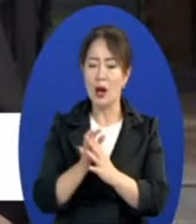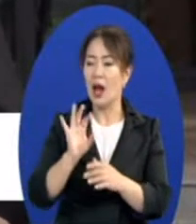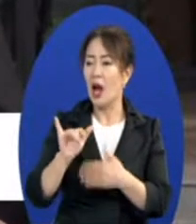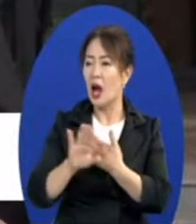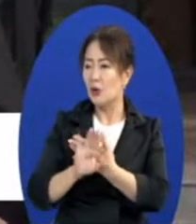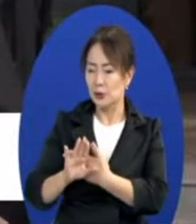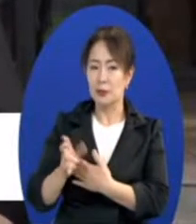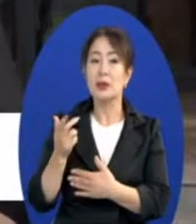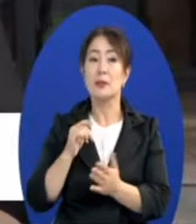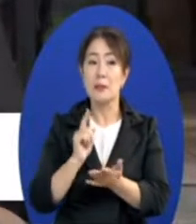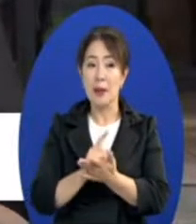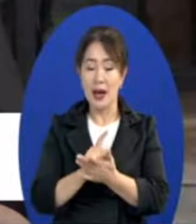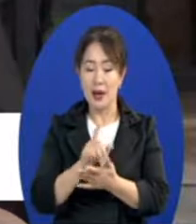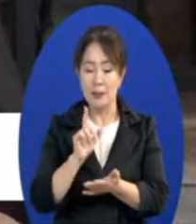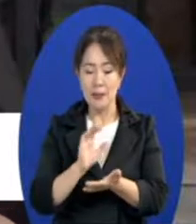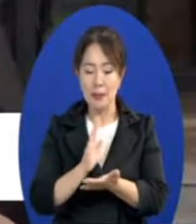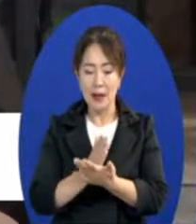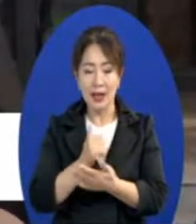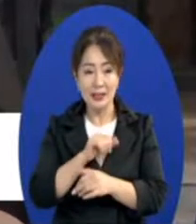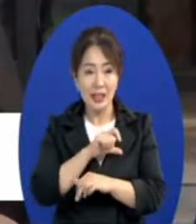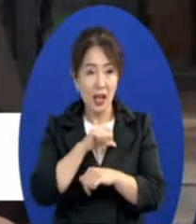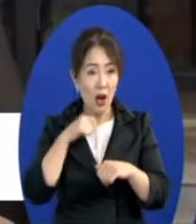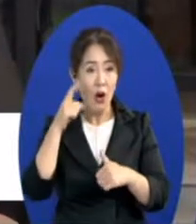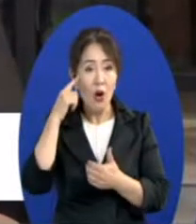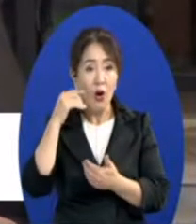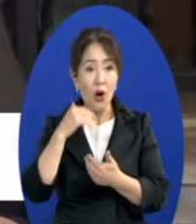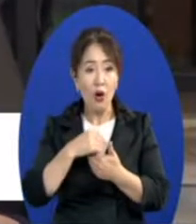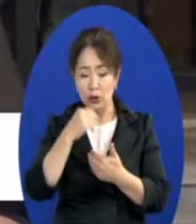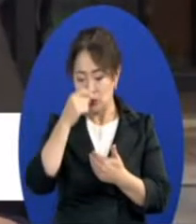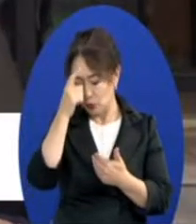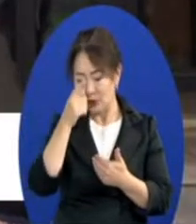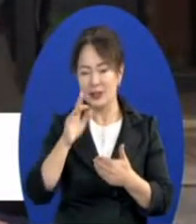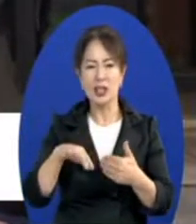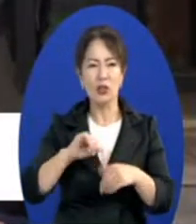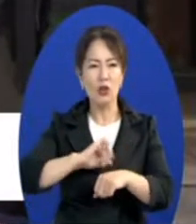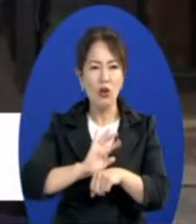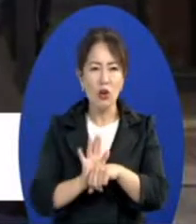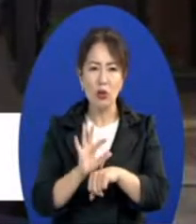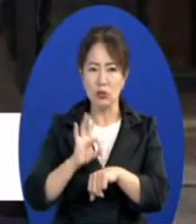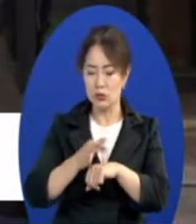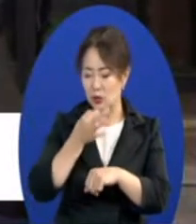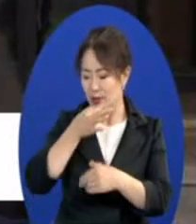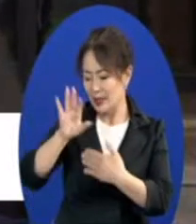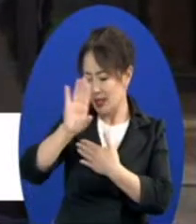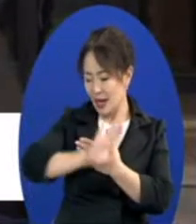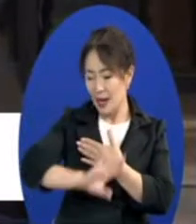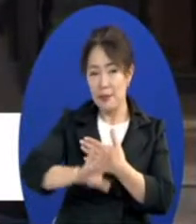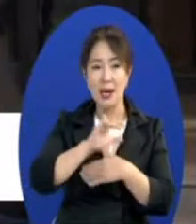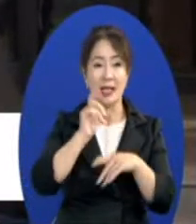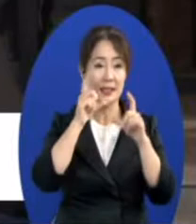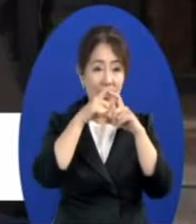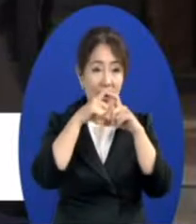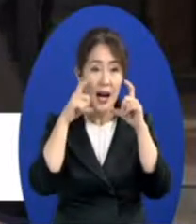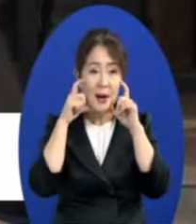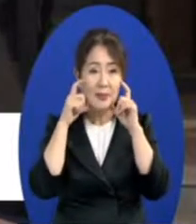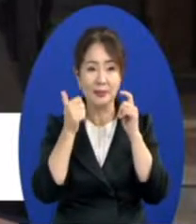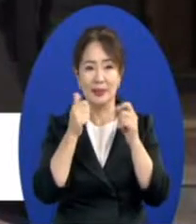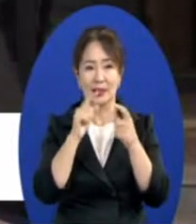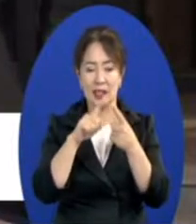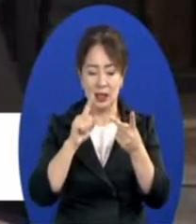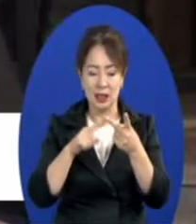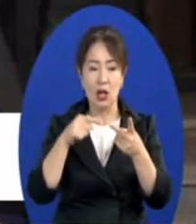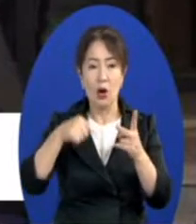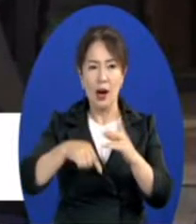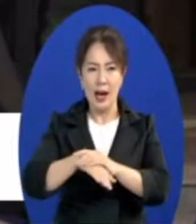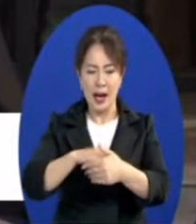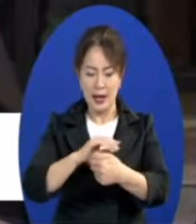байдал байгаа гэдгийг бас манай ард иргэдний сайн ойлгож ухамсарлаж тэгээд цар тахлаас одоо урдсан сэргийлж амны халдаа зүүж тэм